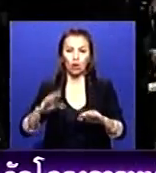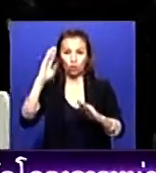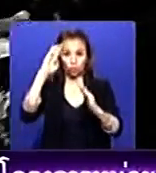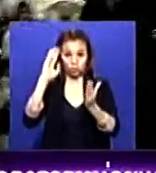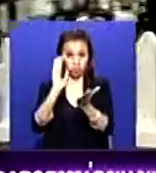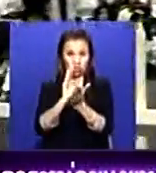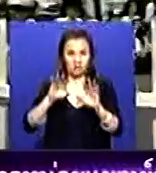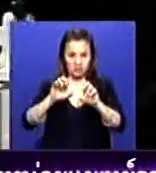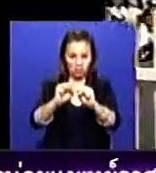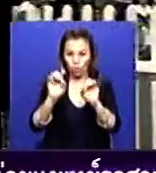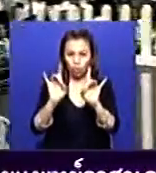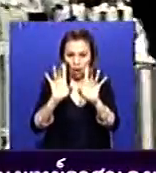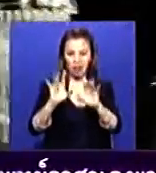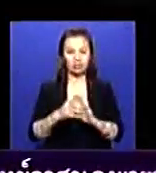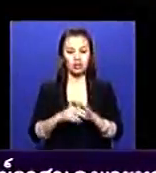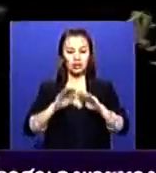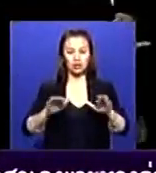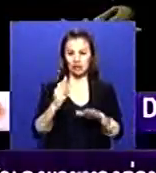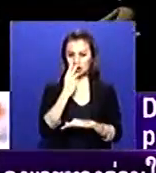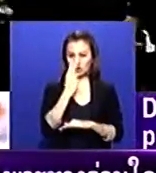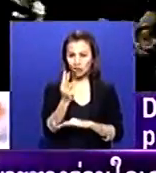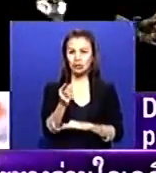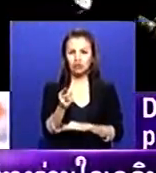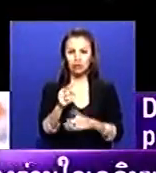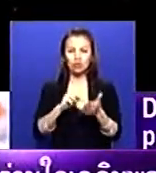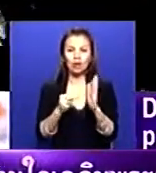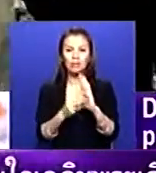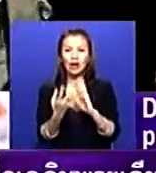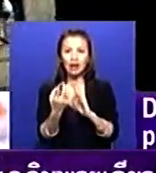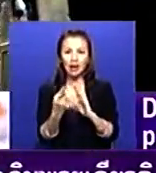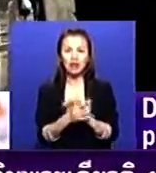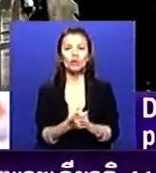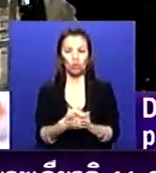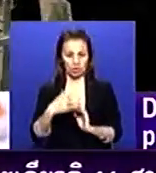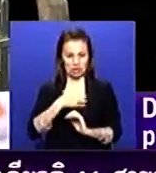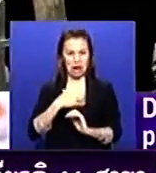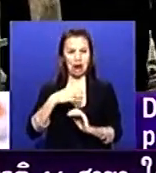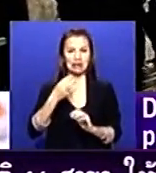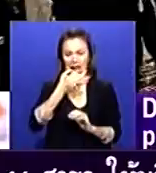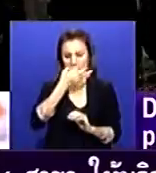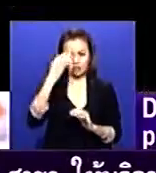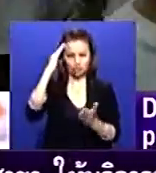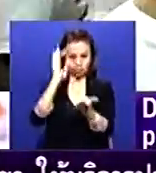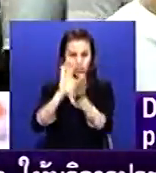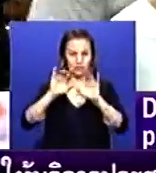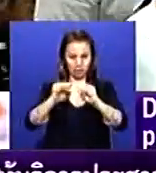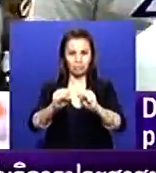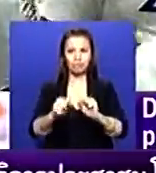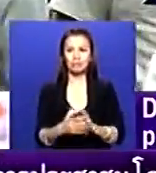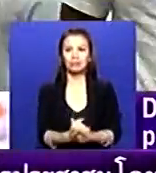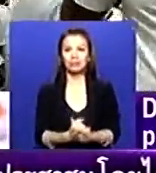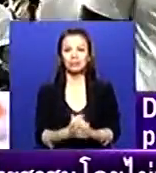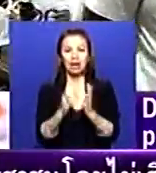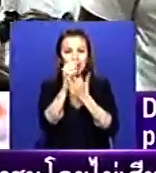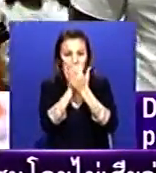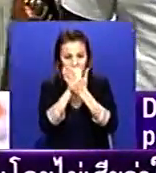ที่ยังได้เป็นแรงบันดาลใจให้เด็กนักเรียนแดหลายคนต้องการเป็นตำรวจปราบยาเสพติดเมื่อโตขึ้น ยาเสพติดมันเป็นสิ่